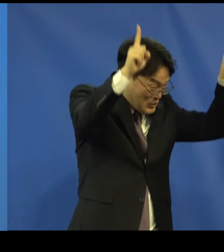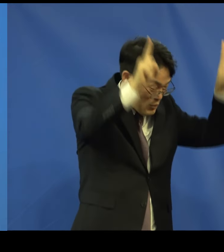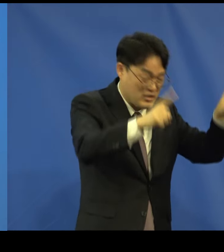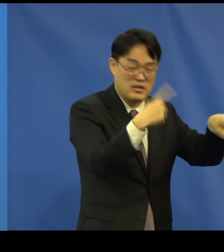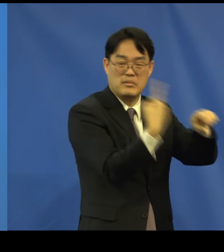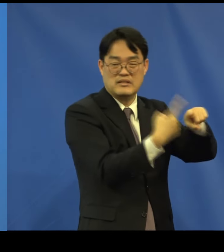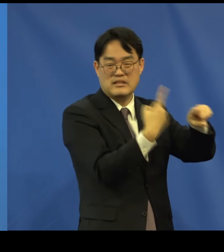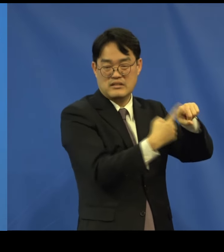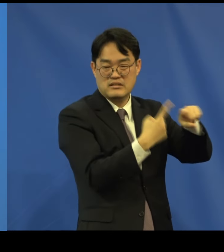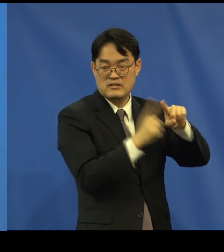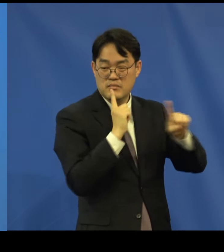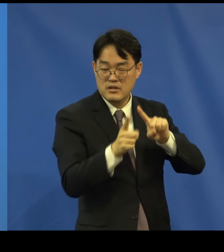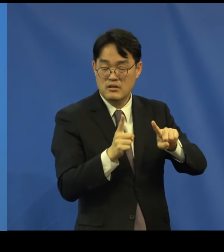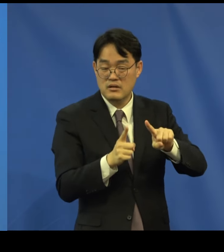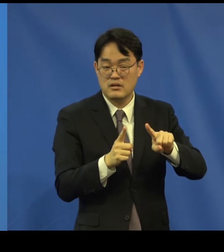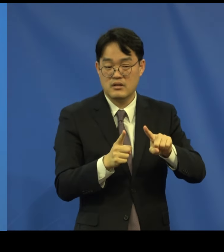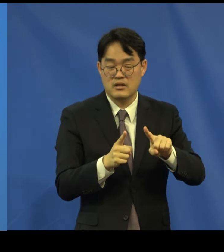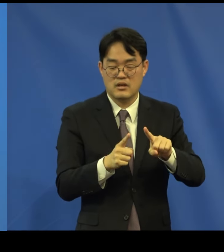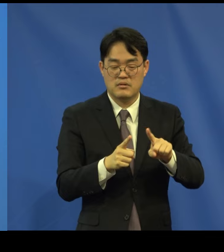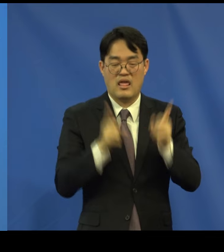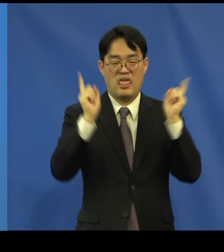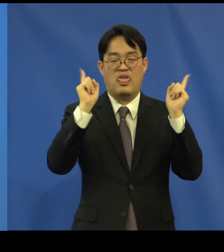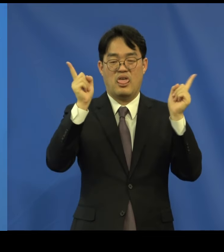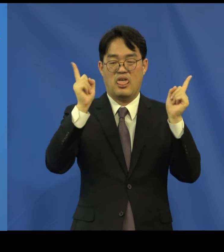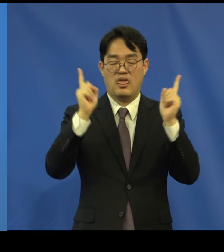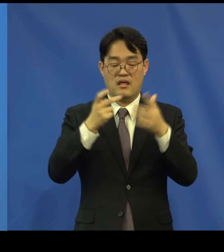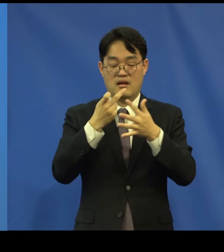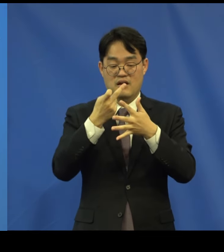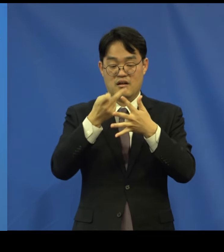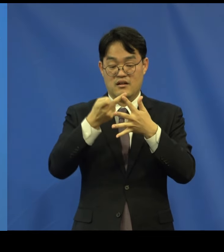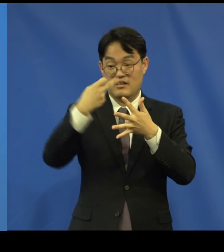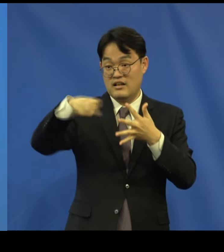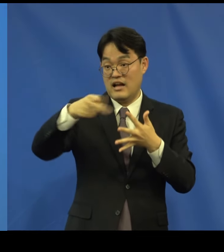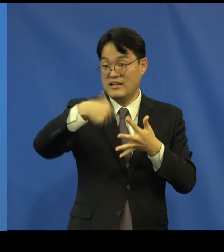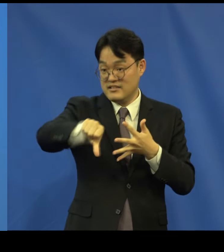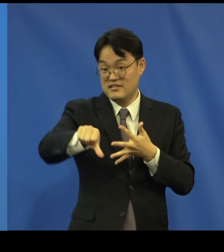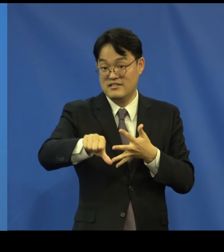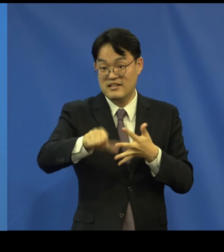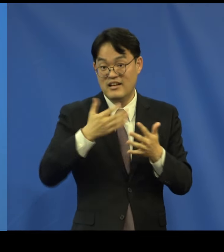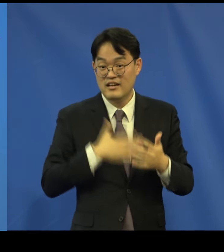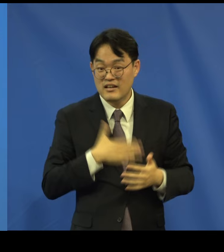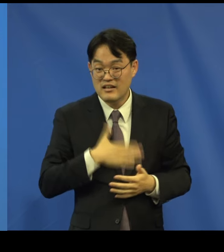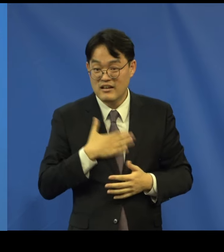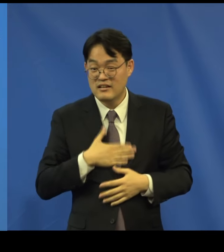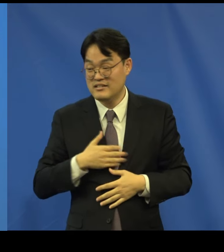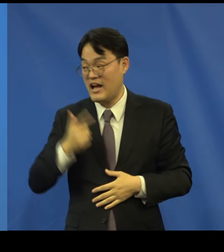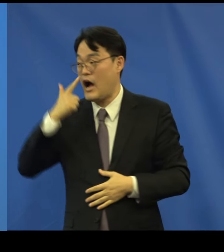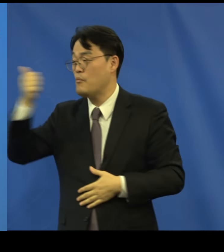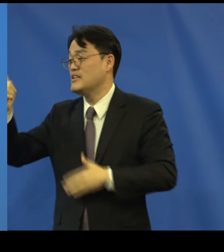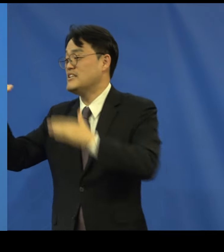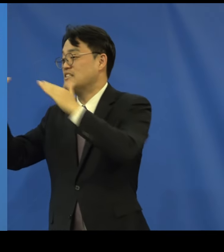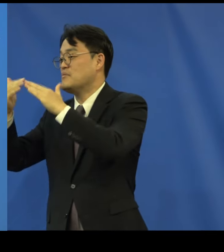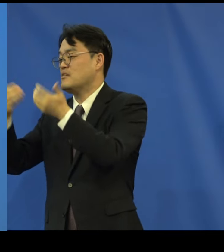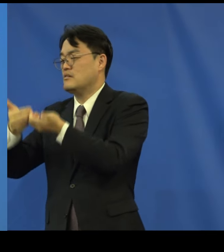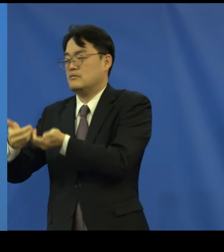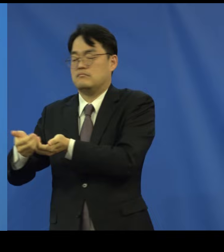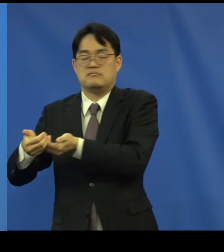같은 거. 탕자의 비유에서 여러분, 아버지 집을 떠난 그 아들의 인생은 아버지 집을 떠난 순간부터